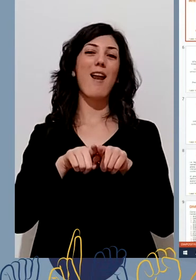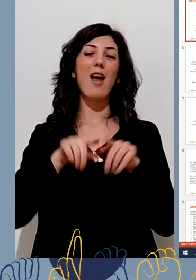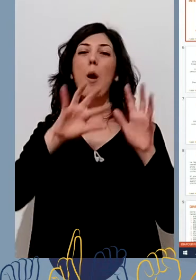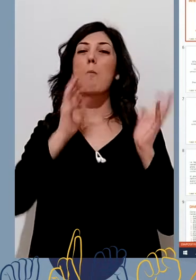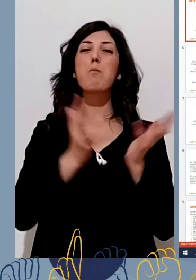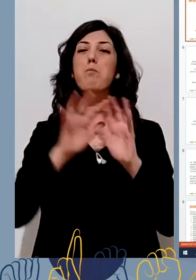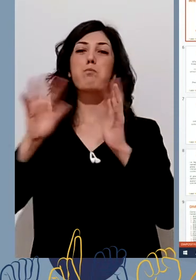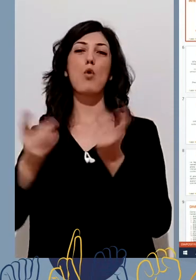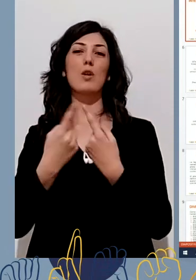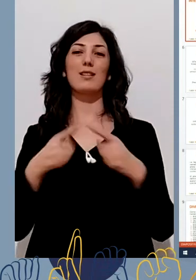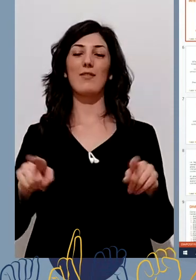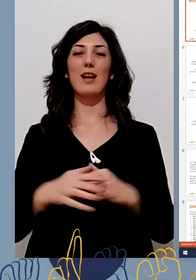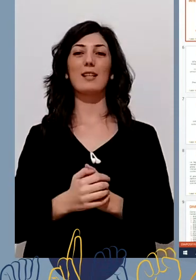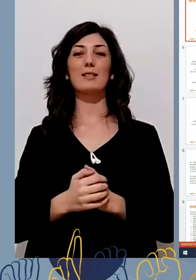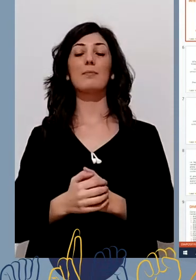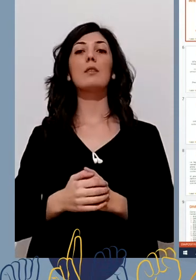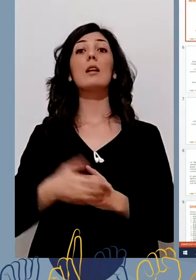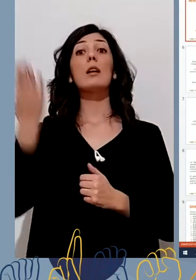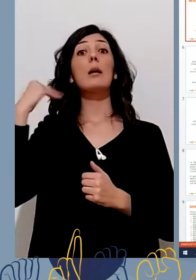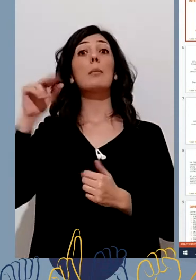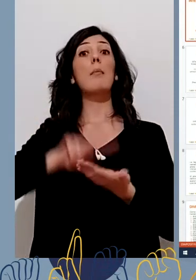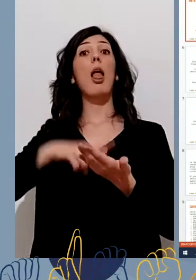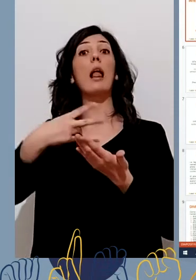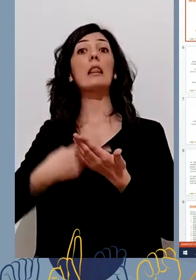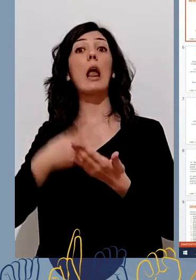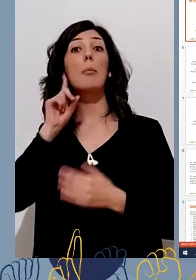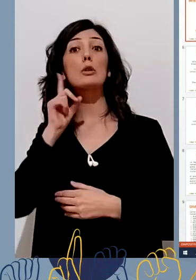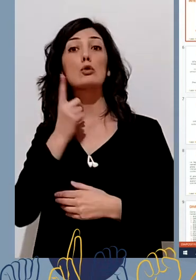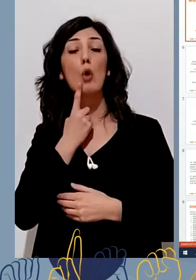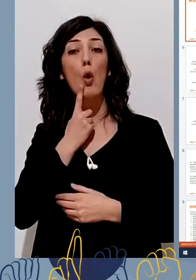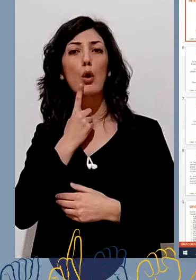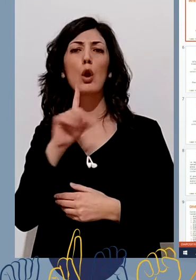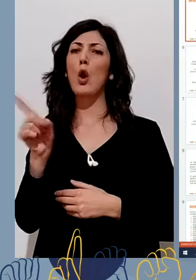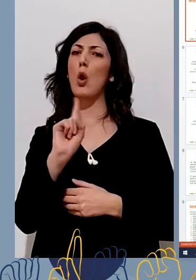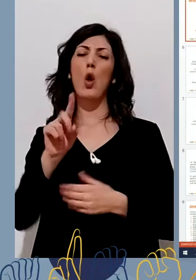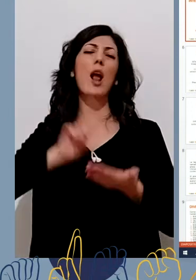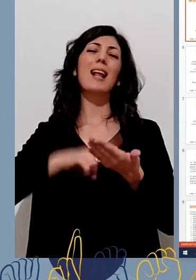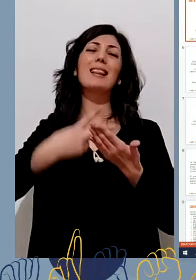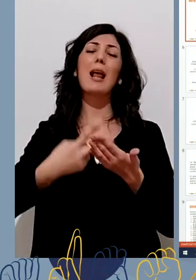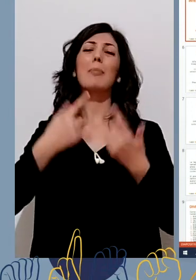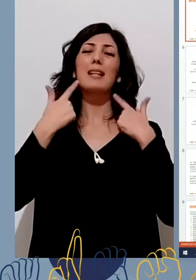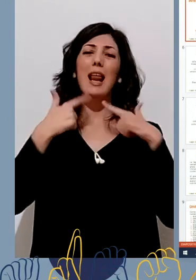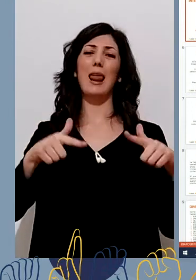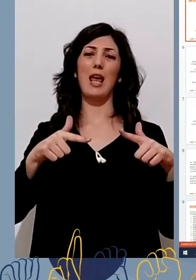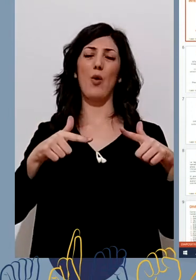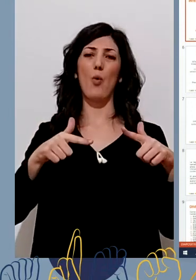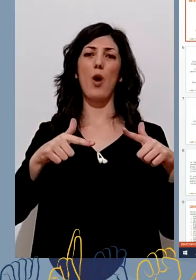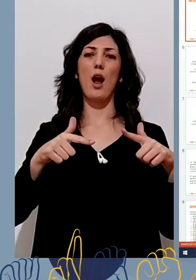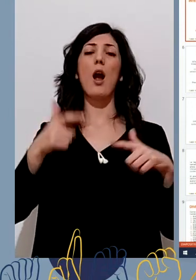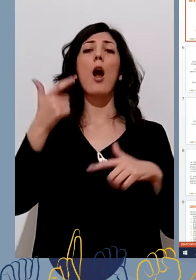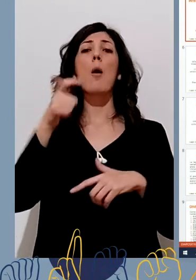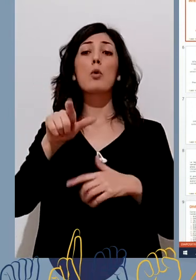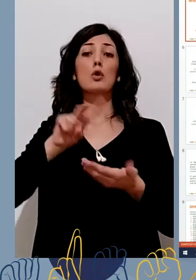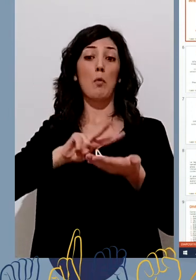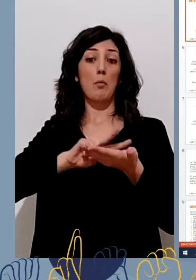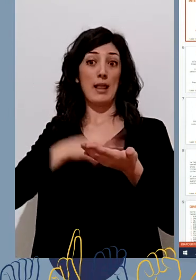diceva l'interprete per sordi, ma non è un interprete per sordi, è un interprete di lingua, perché certo. Il mio committente non può essere solo il sordo, può essere anche una